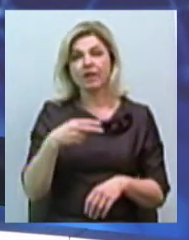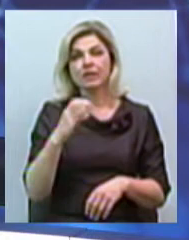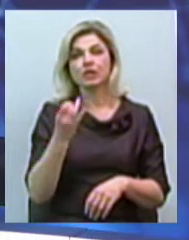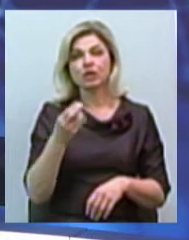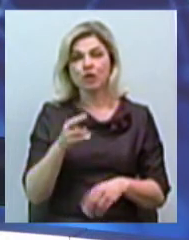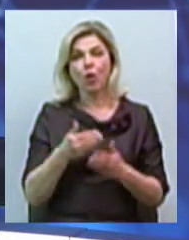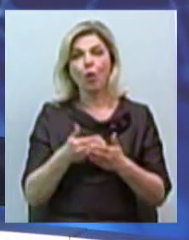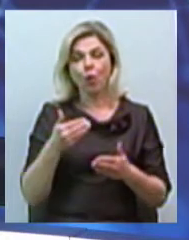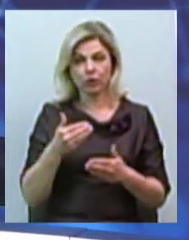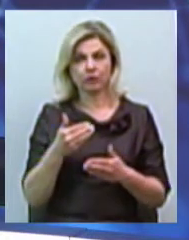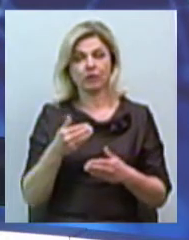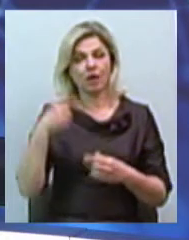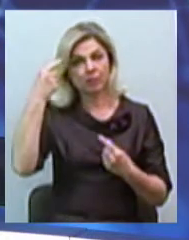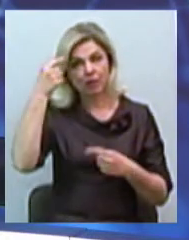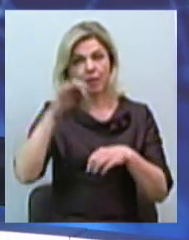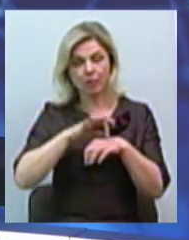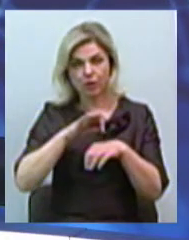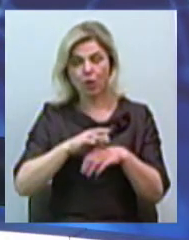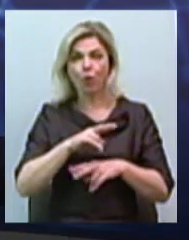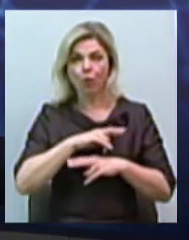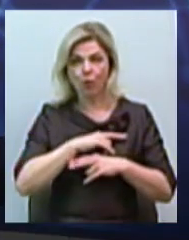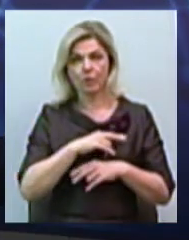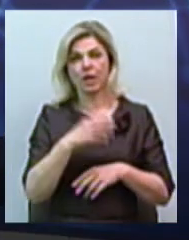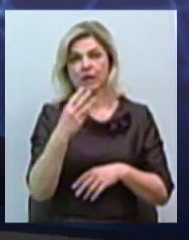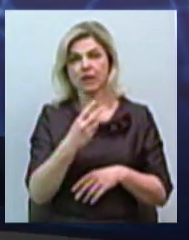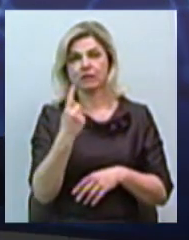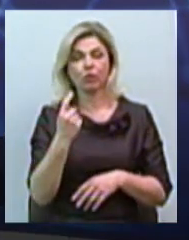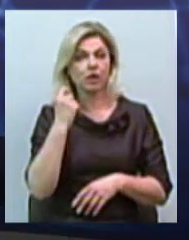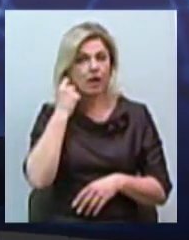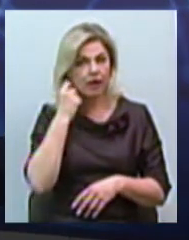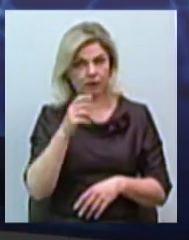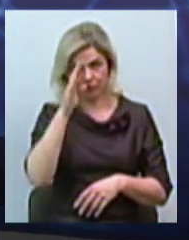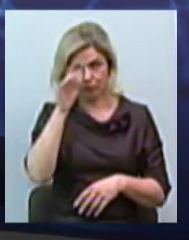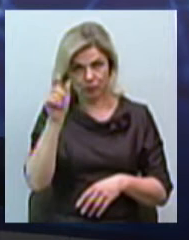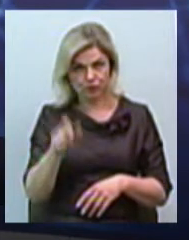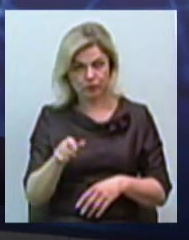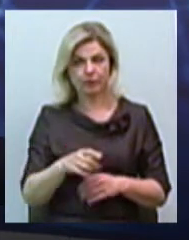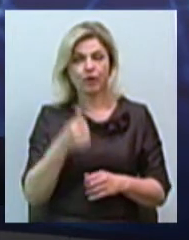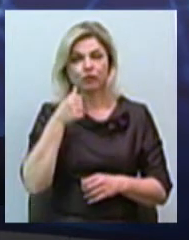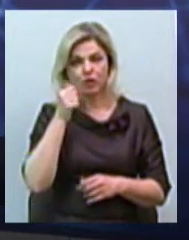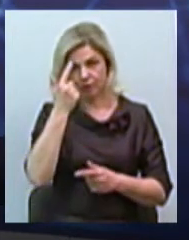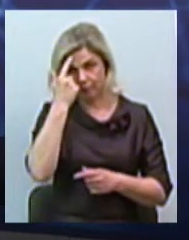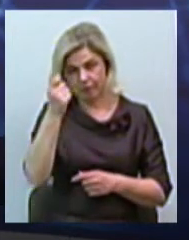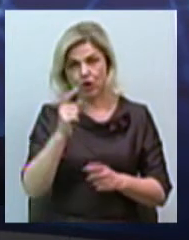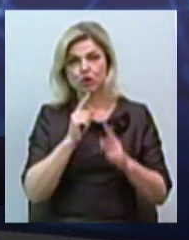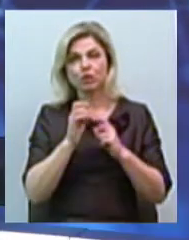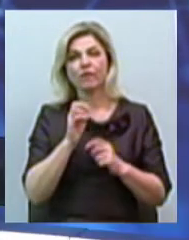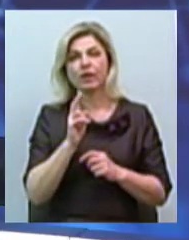сказу помер 31-річний чоловік. Про це вчора повідомив речник управління охорони здоров'я